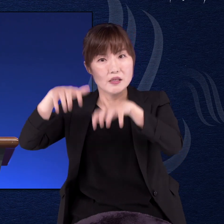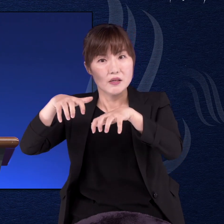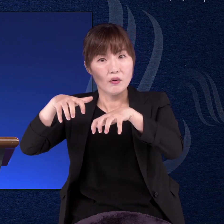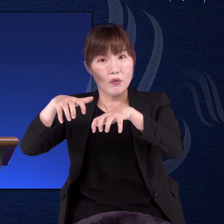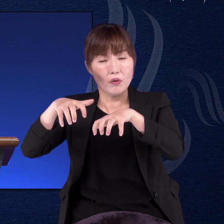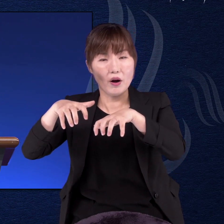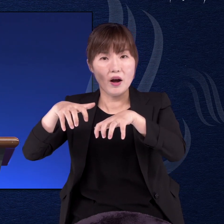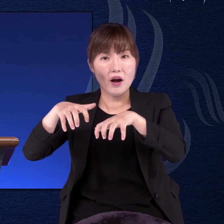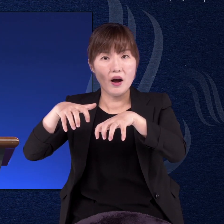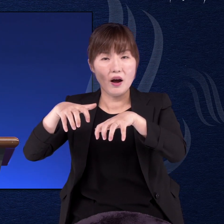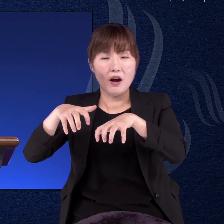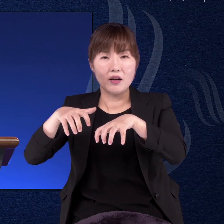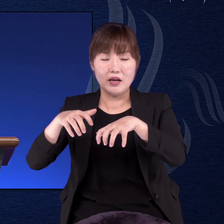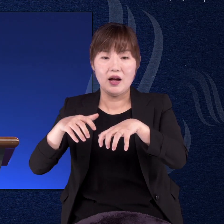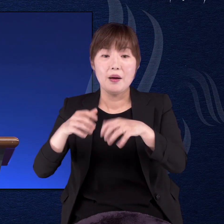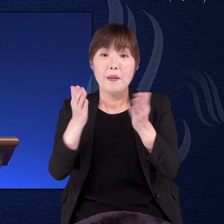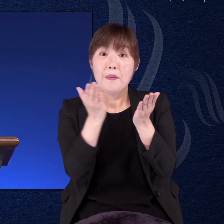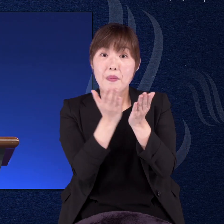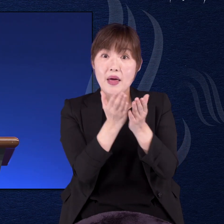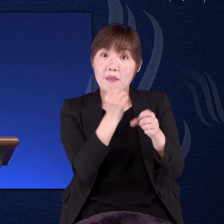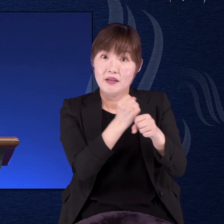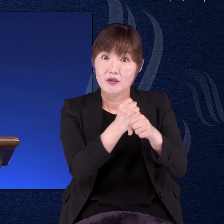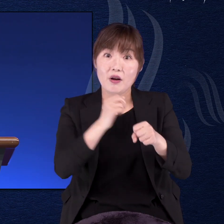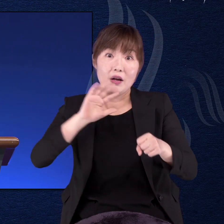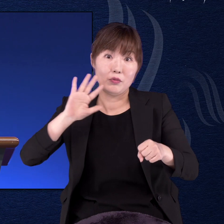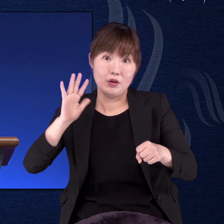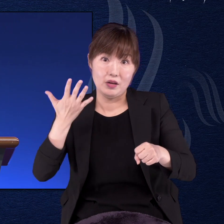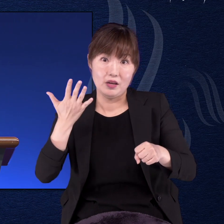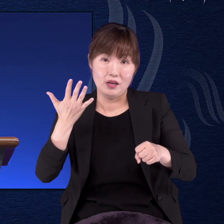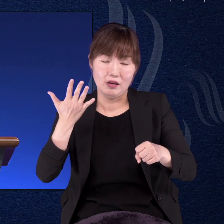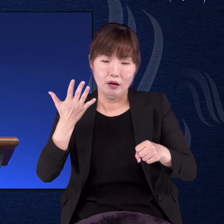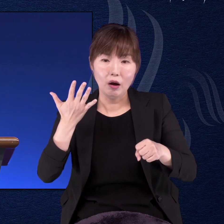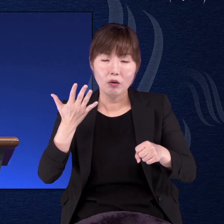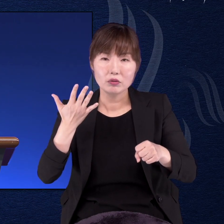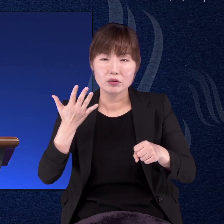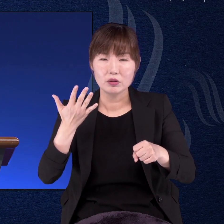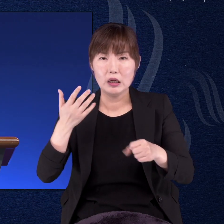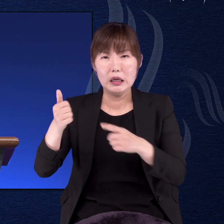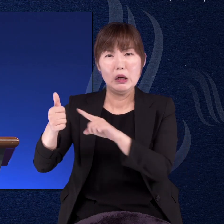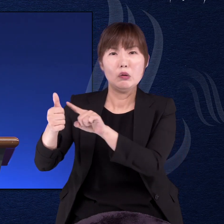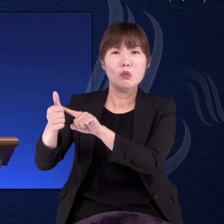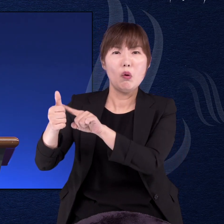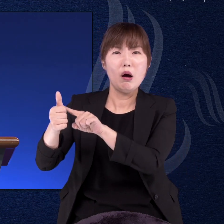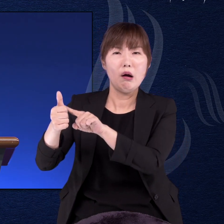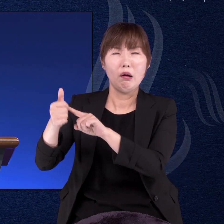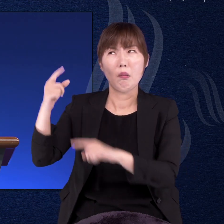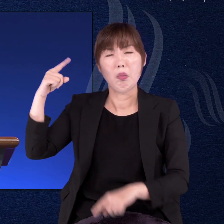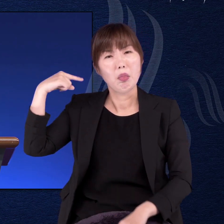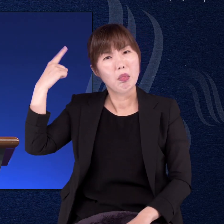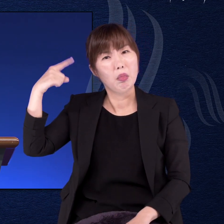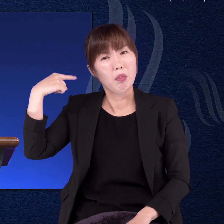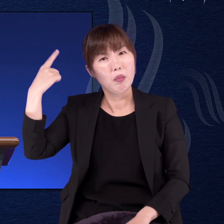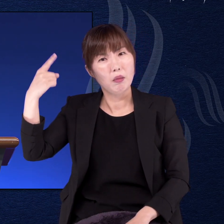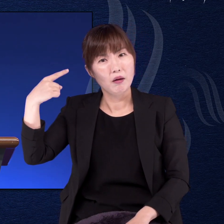비웃음거리가 될 수도 있고요. 미쳤다고 할 수도 있고요. 손가락질 당합니다.